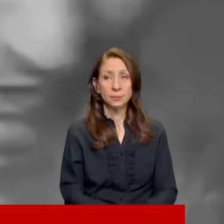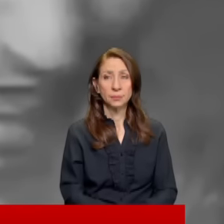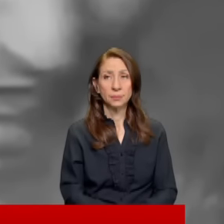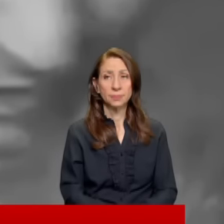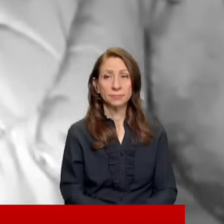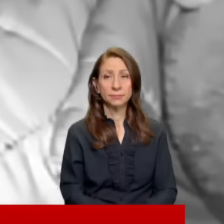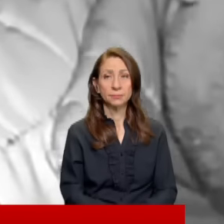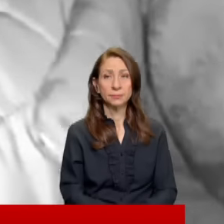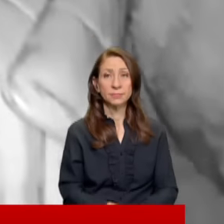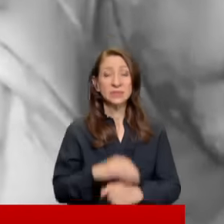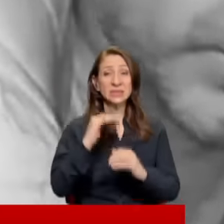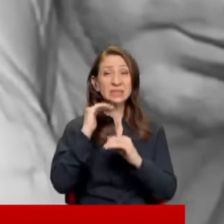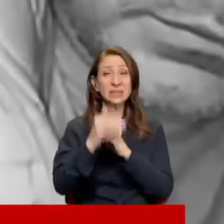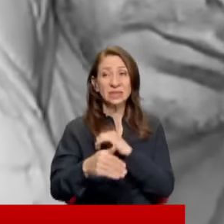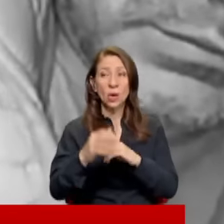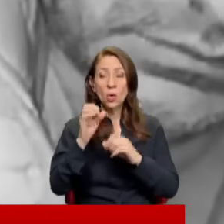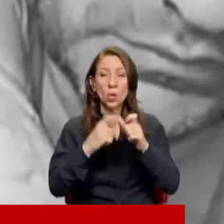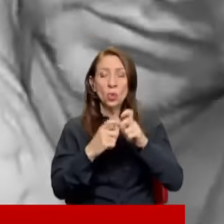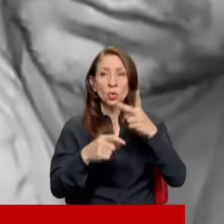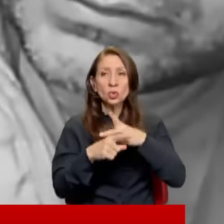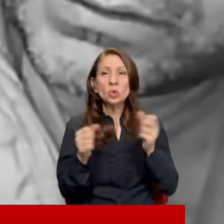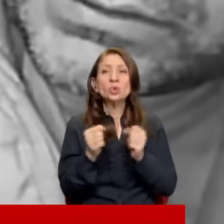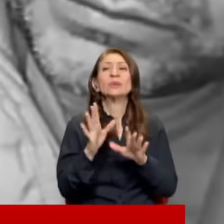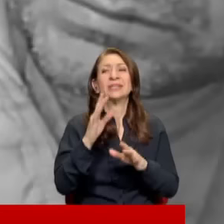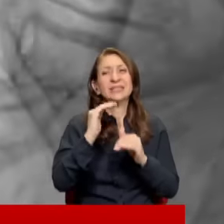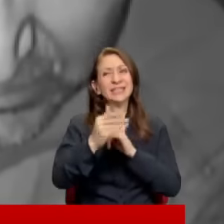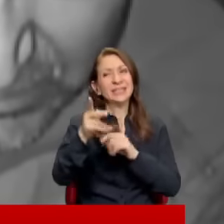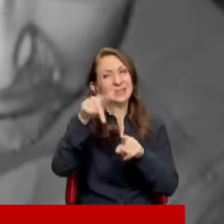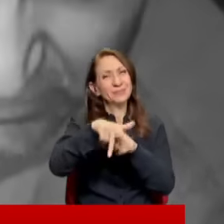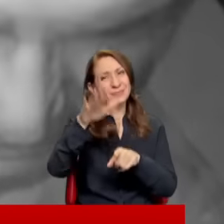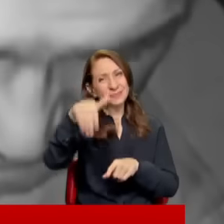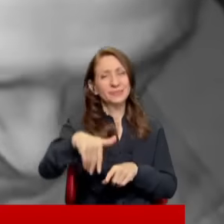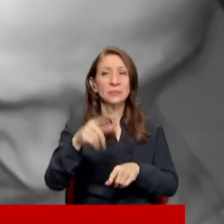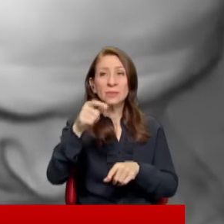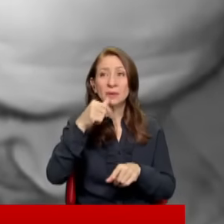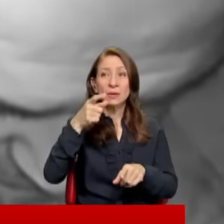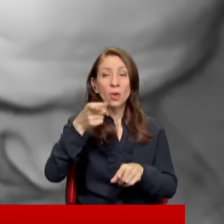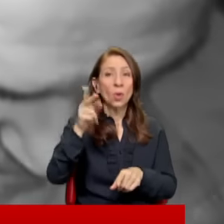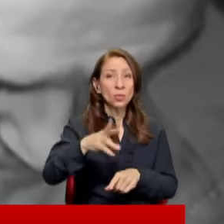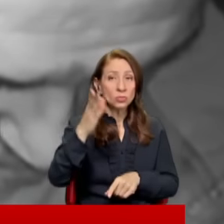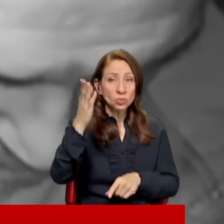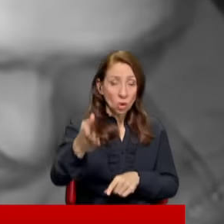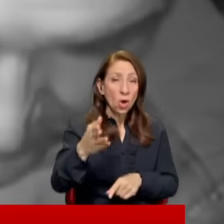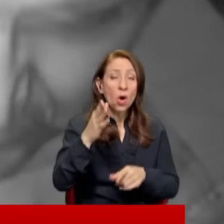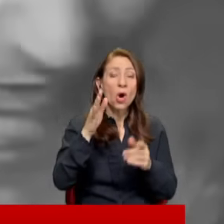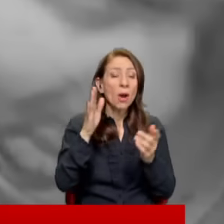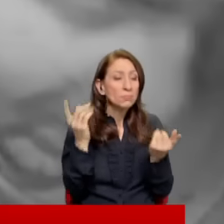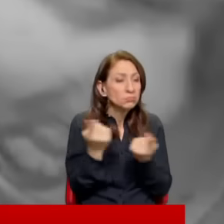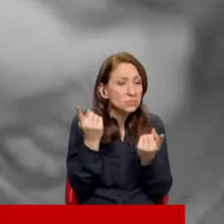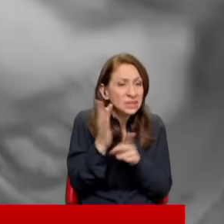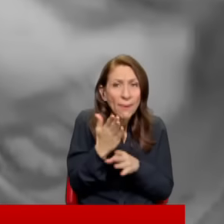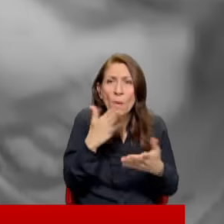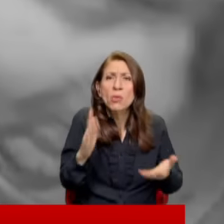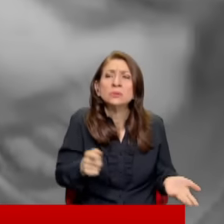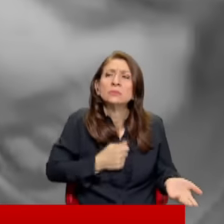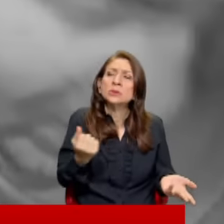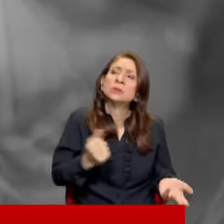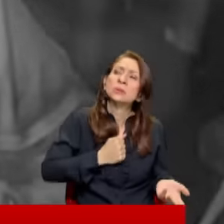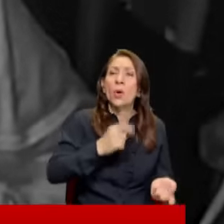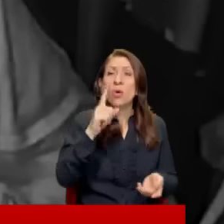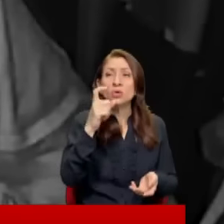gış taksici Oğuz ergee üşümesin diye taksisini aldığı saldırgan tarafından öldürülmüştü Ortada hiçbir sebep yokken